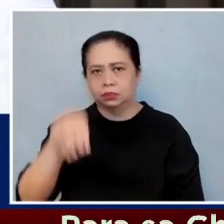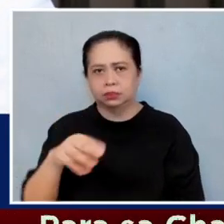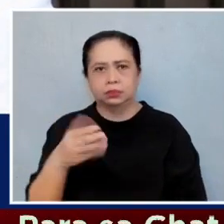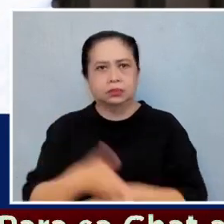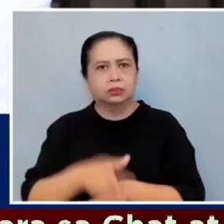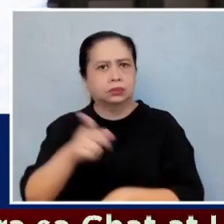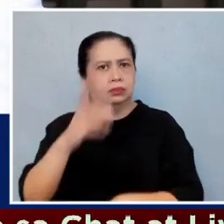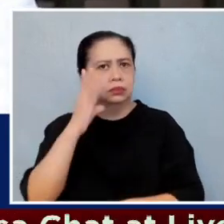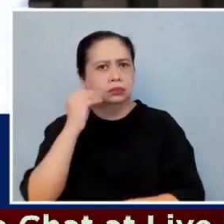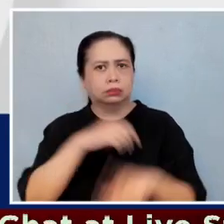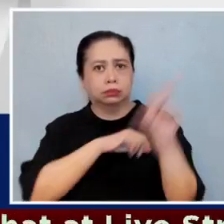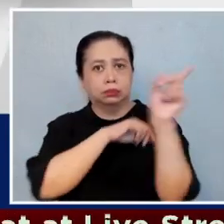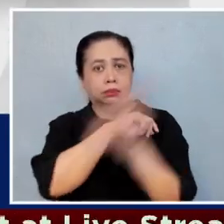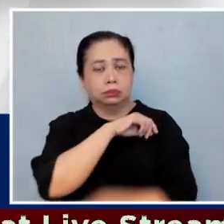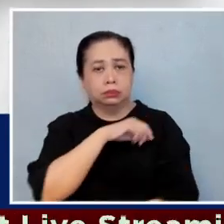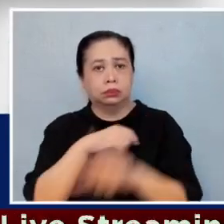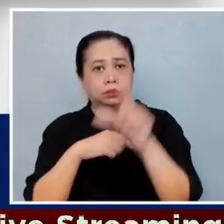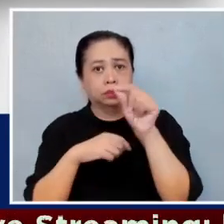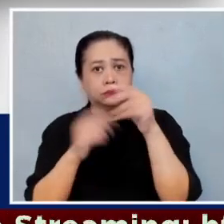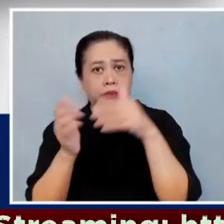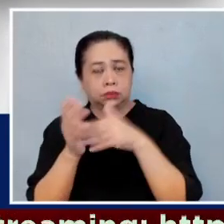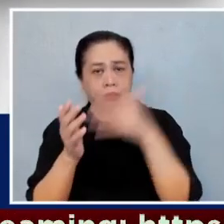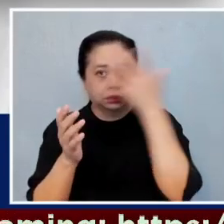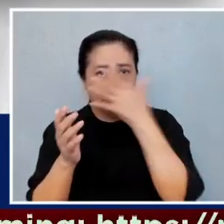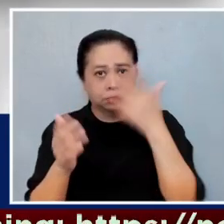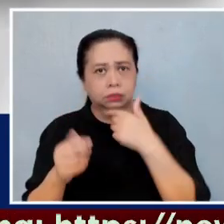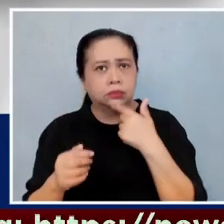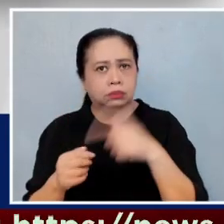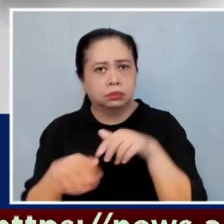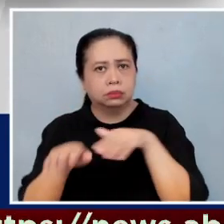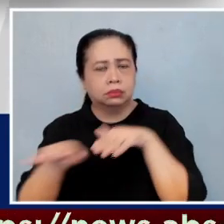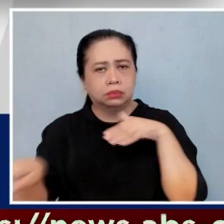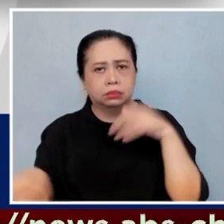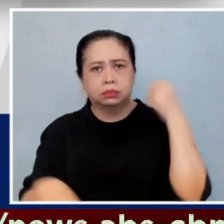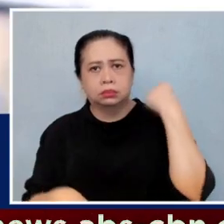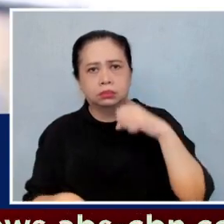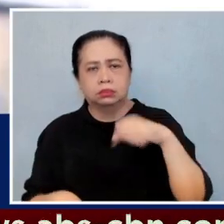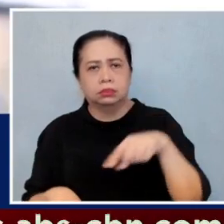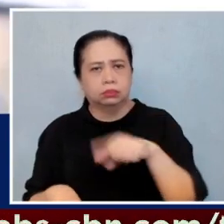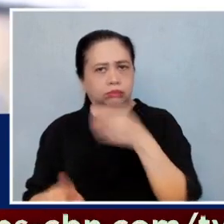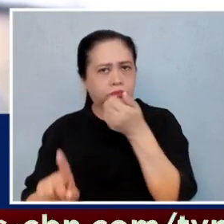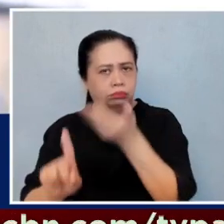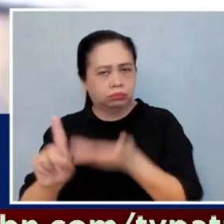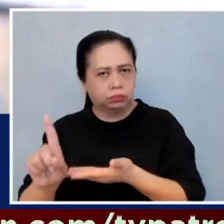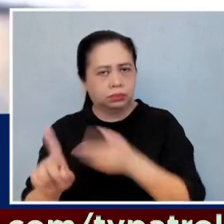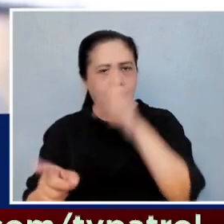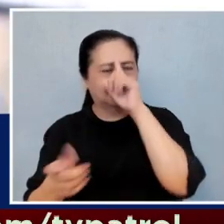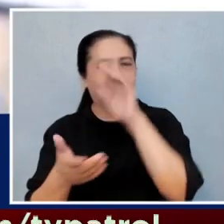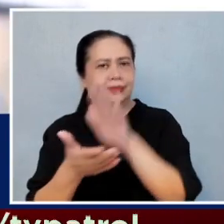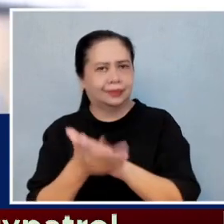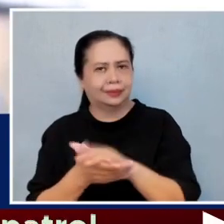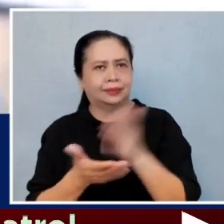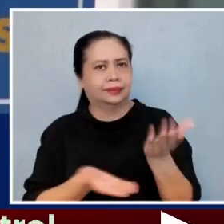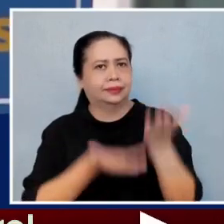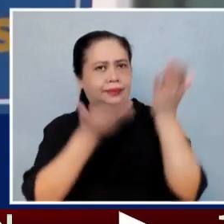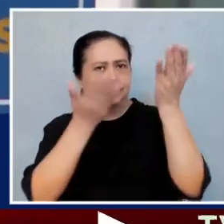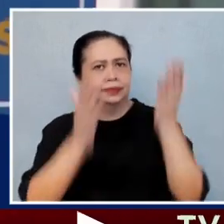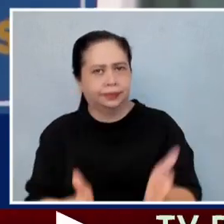matapos pagmultahin ng 20,000 piso dahil sa umani traffic violations nito. Naniniwala ang mga petitioners